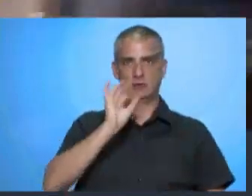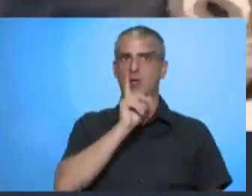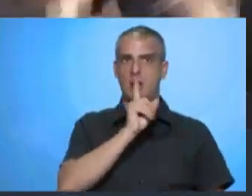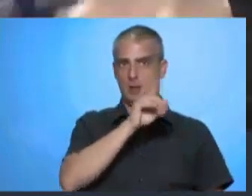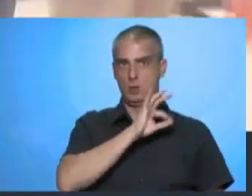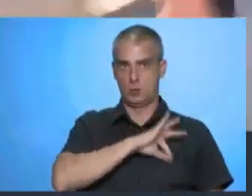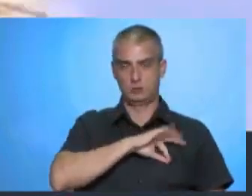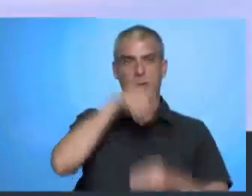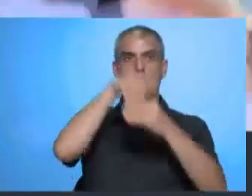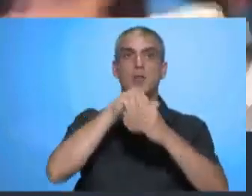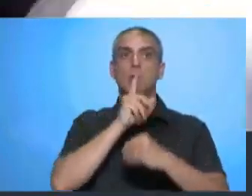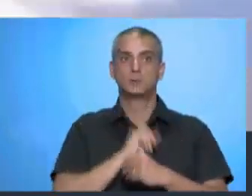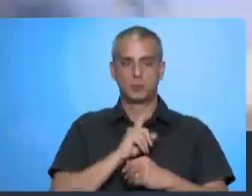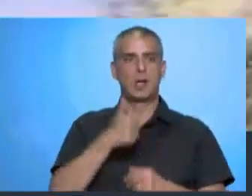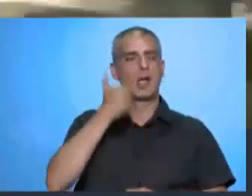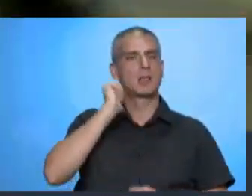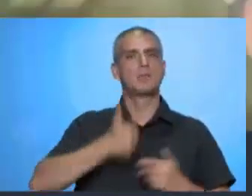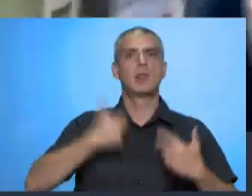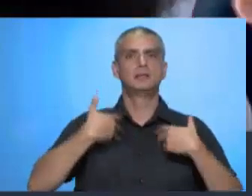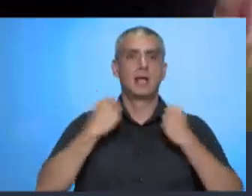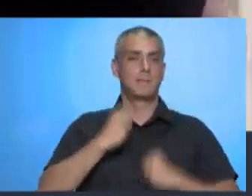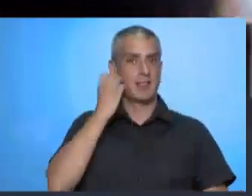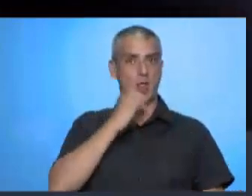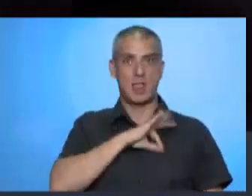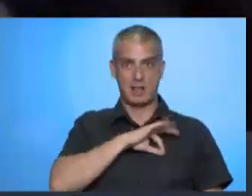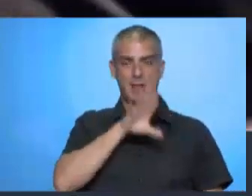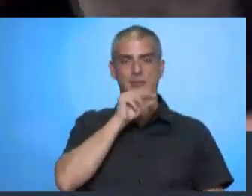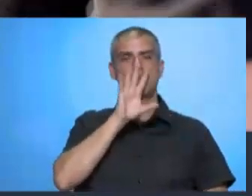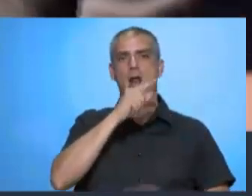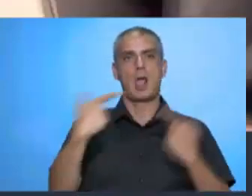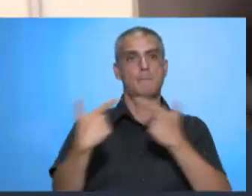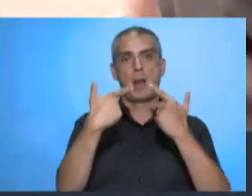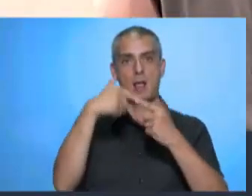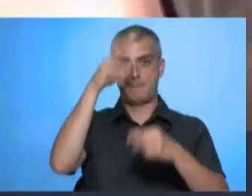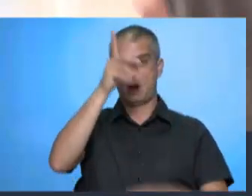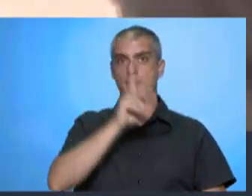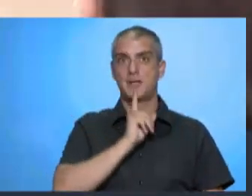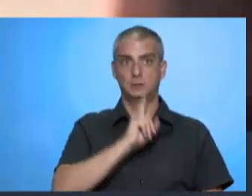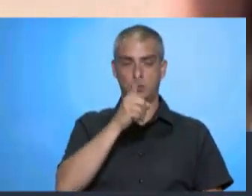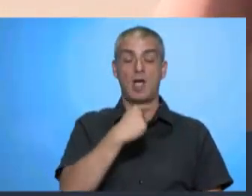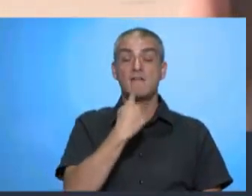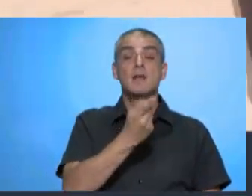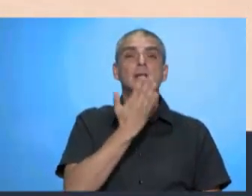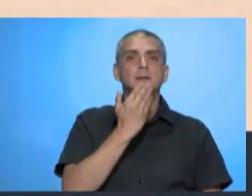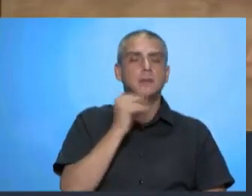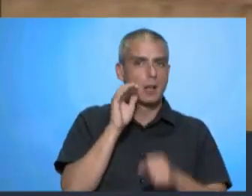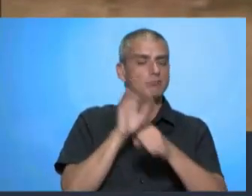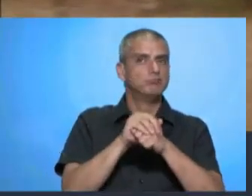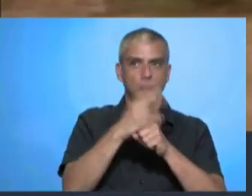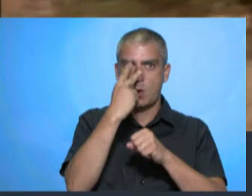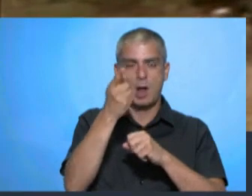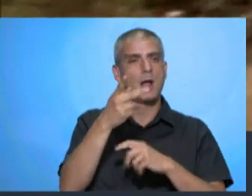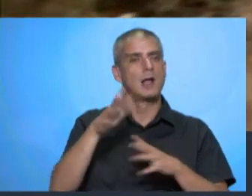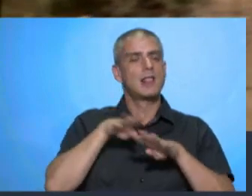בסוריה. אתמול התייחס שר הביטחון ליברמן ללחימה בדרום סוריה והדגיש שישראל מזהה ניסיון